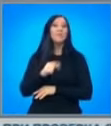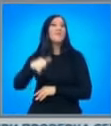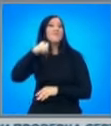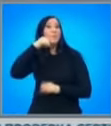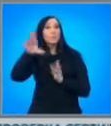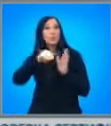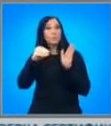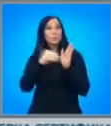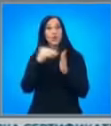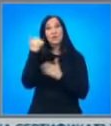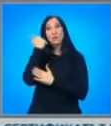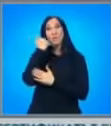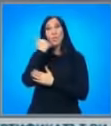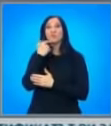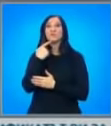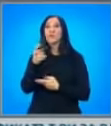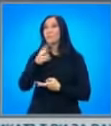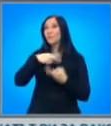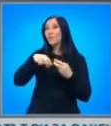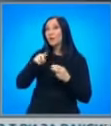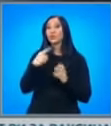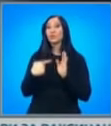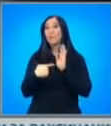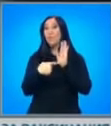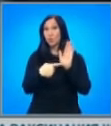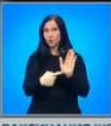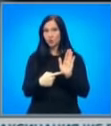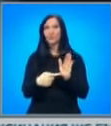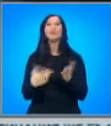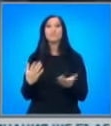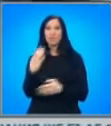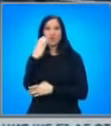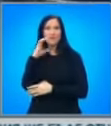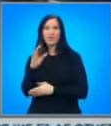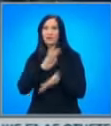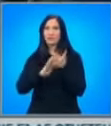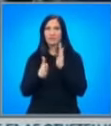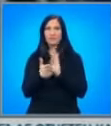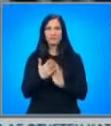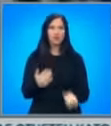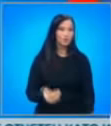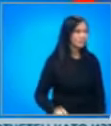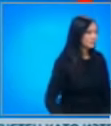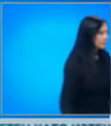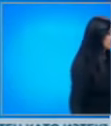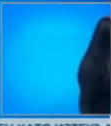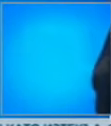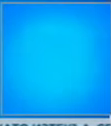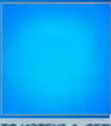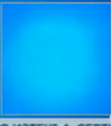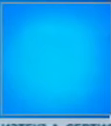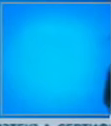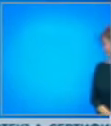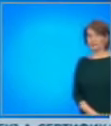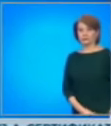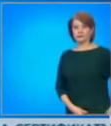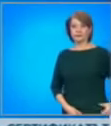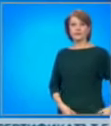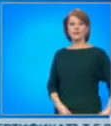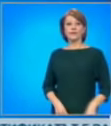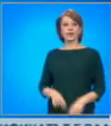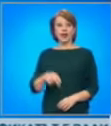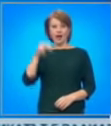мобилното приложение, използвано за проверка, ще се посочва, че сертификатът е изтекал. У нас хората с бустерна